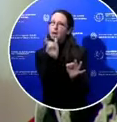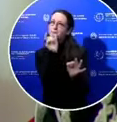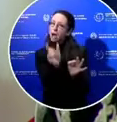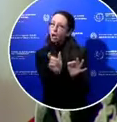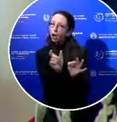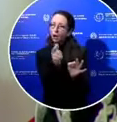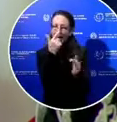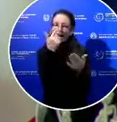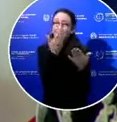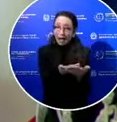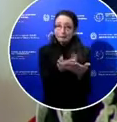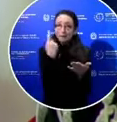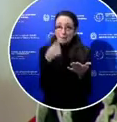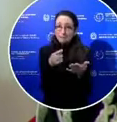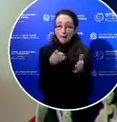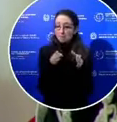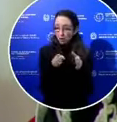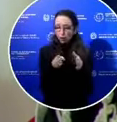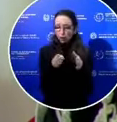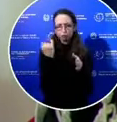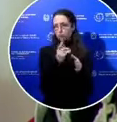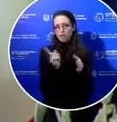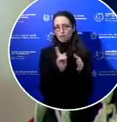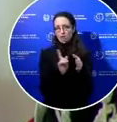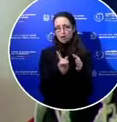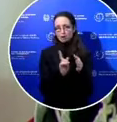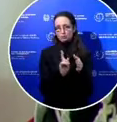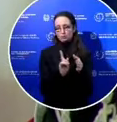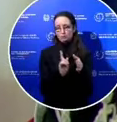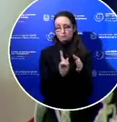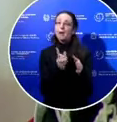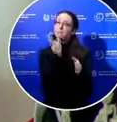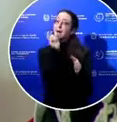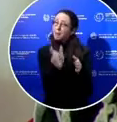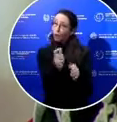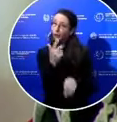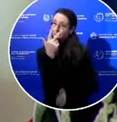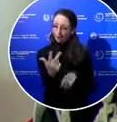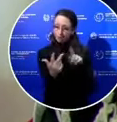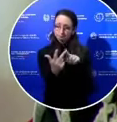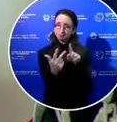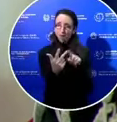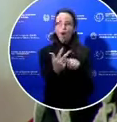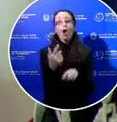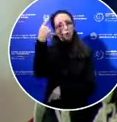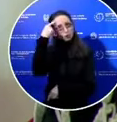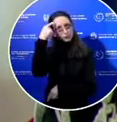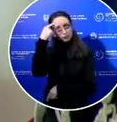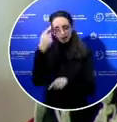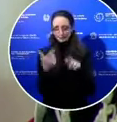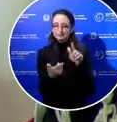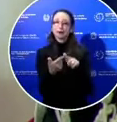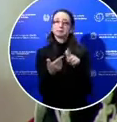muoversi lungo percorsi affatto facili, oggi più che mai, sono tre. Consapevolezza,